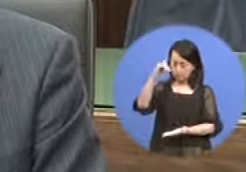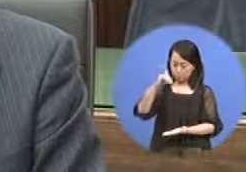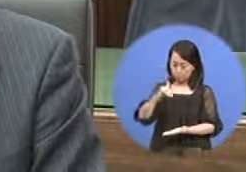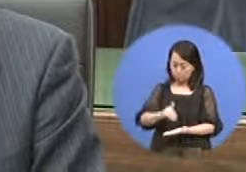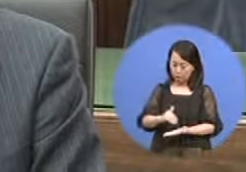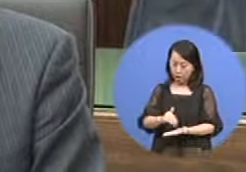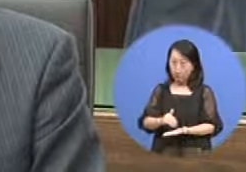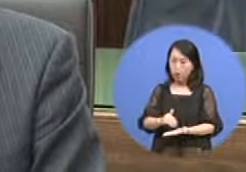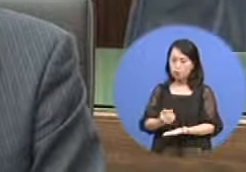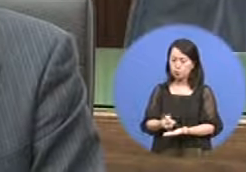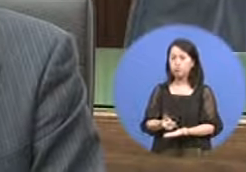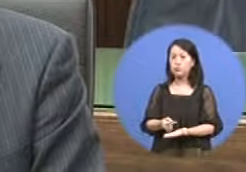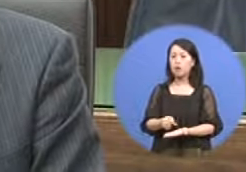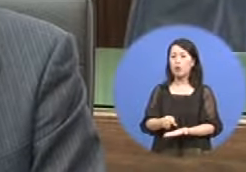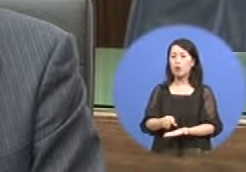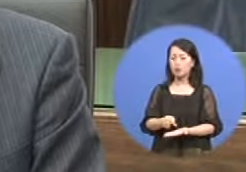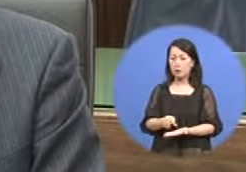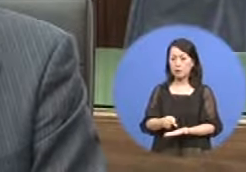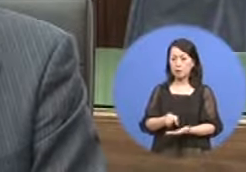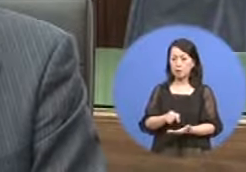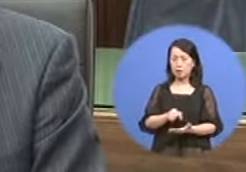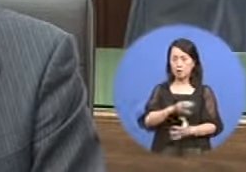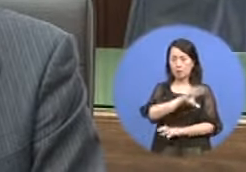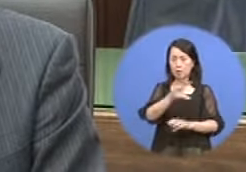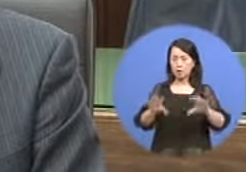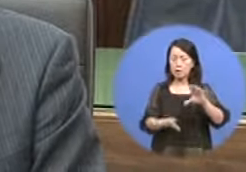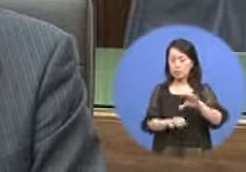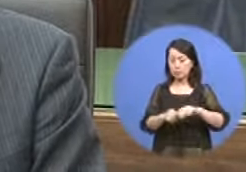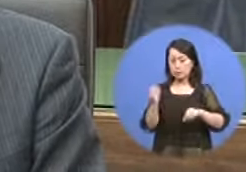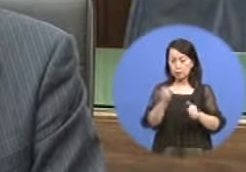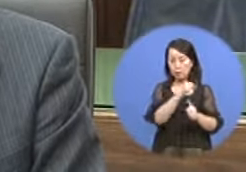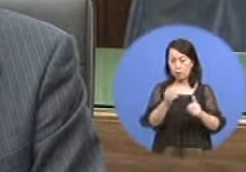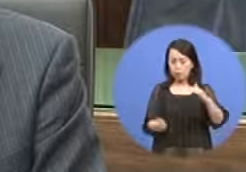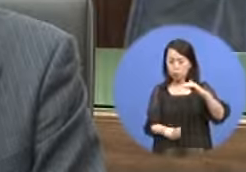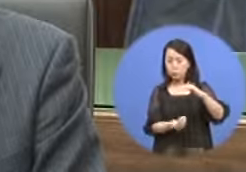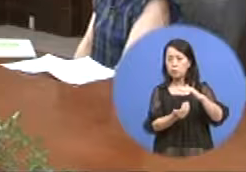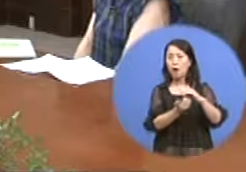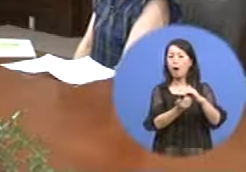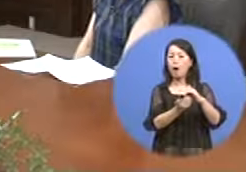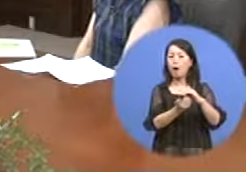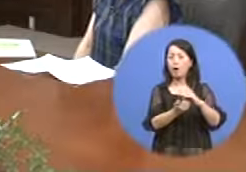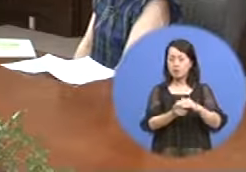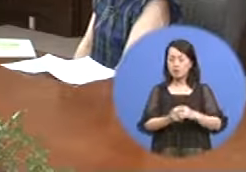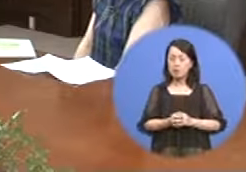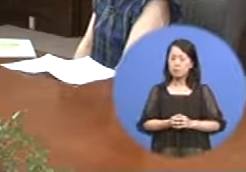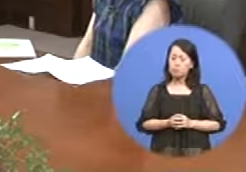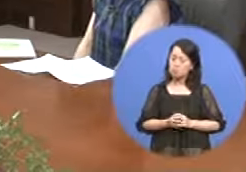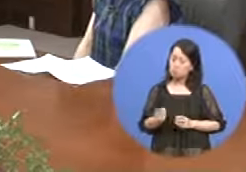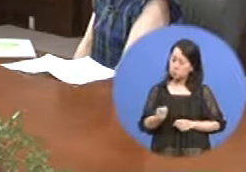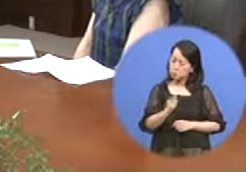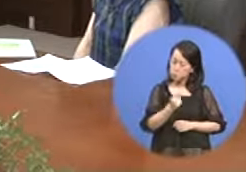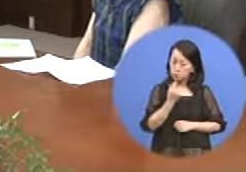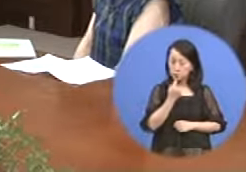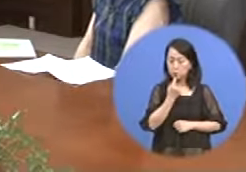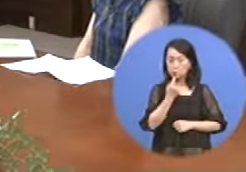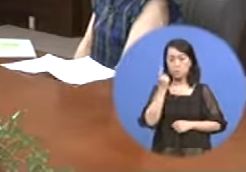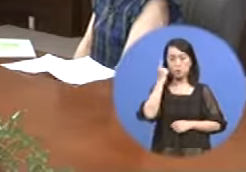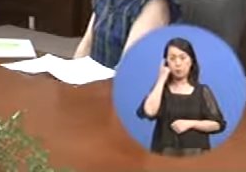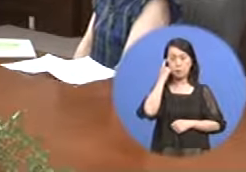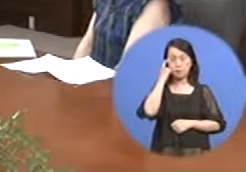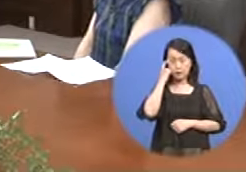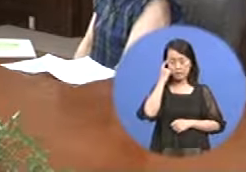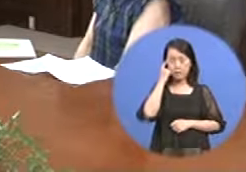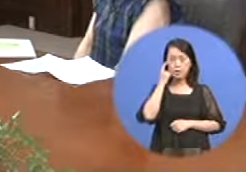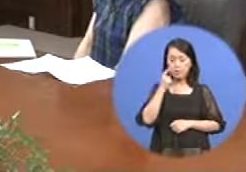んですよ、 はい、 それで暴力っていうのが一番多いんです、 はい、 子供の、 ええ、 でこれおかしいんじゃないのと